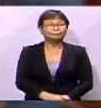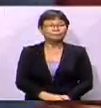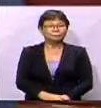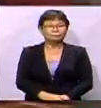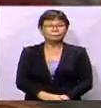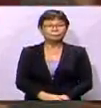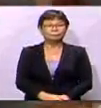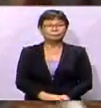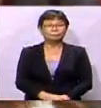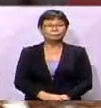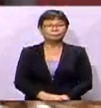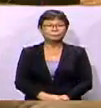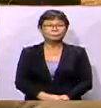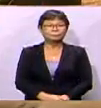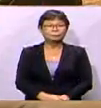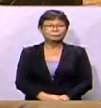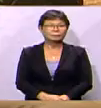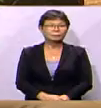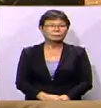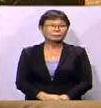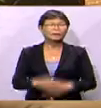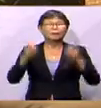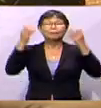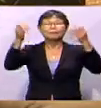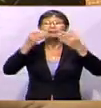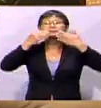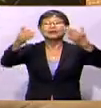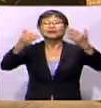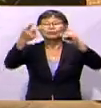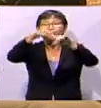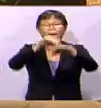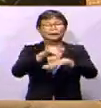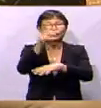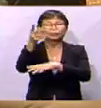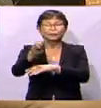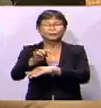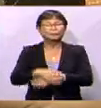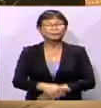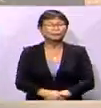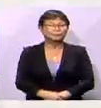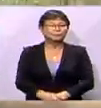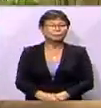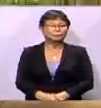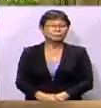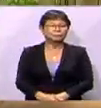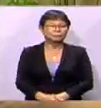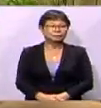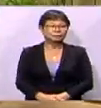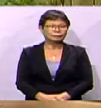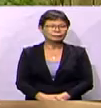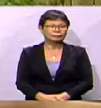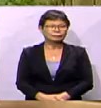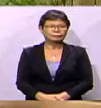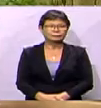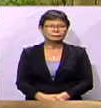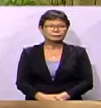Gembira lah ada apa ini. Ya, banyak terima kasih lah kepada apa ini, KM lah. BRIM ini untuk apa ini